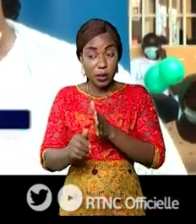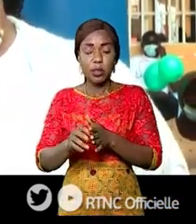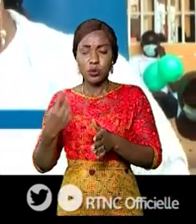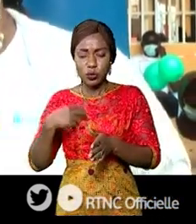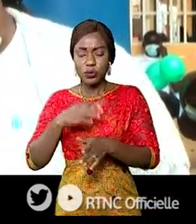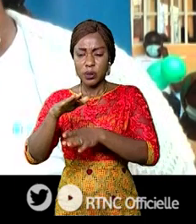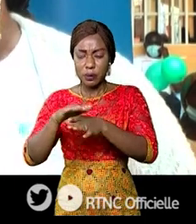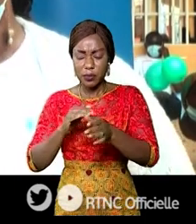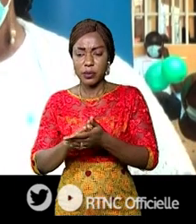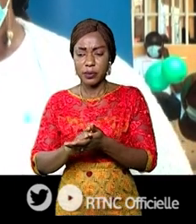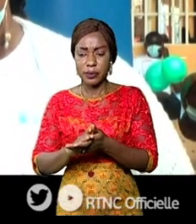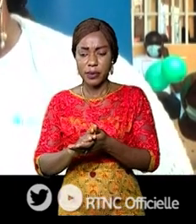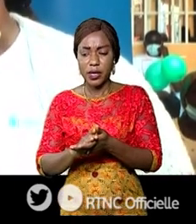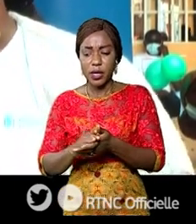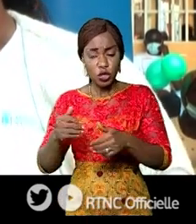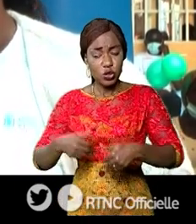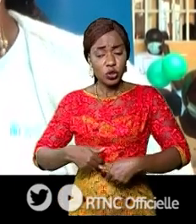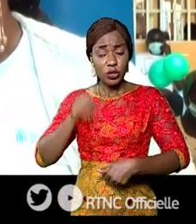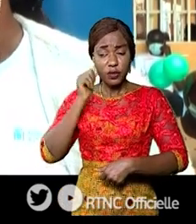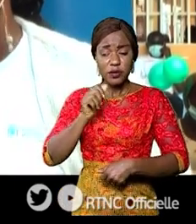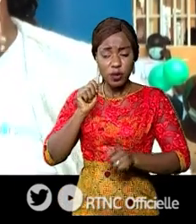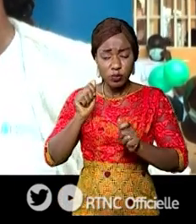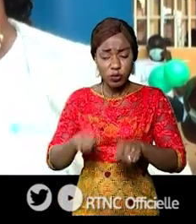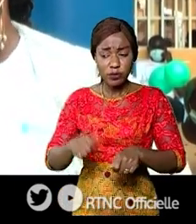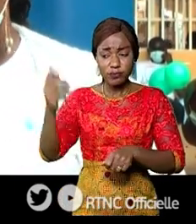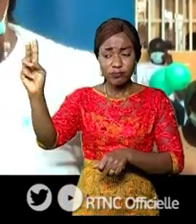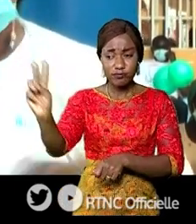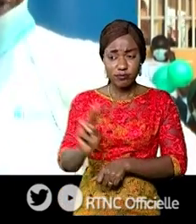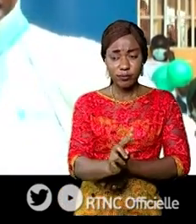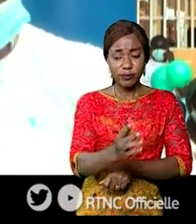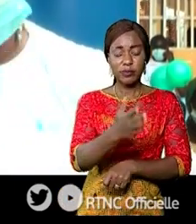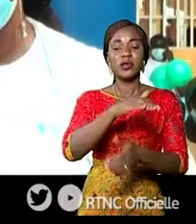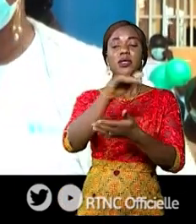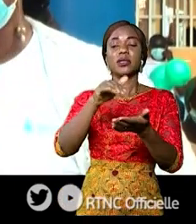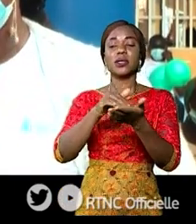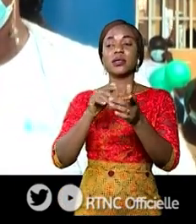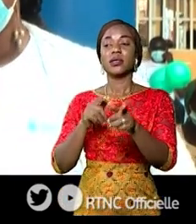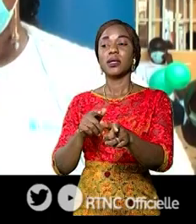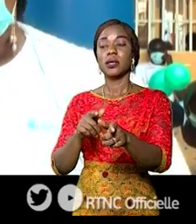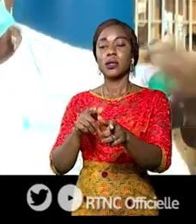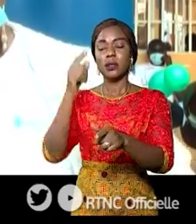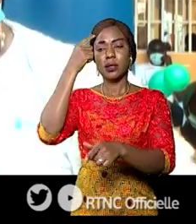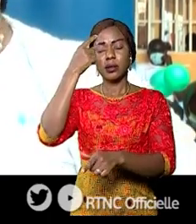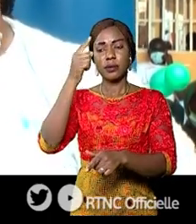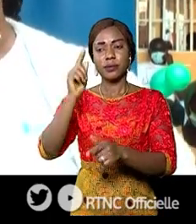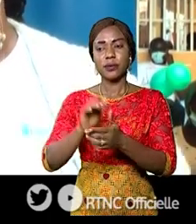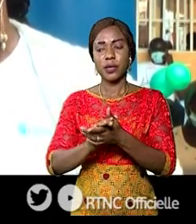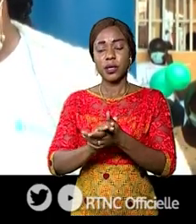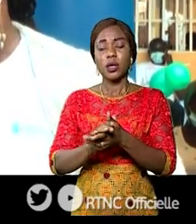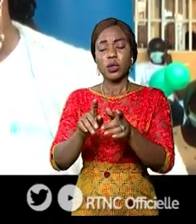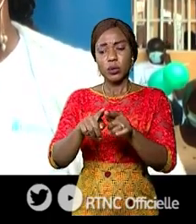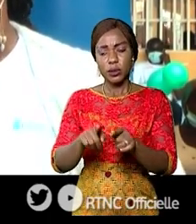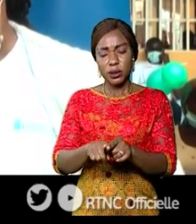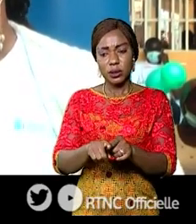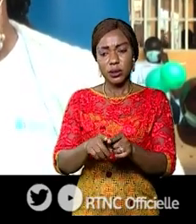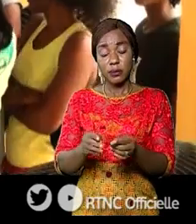qui ont des problèmes pour planifier leur naissance, de fréquenter le centre qui est implanté dans la